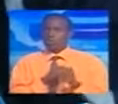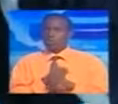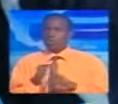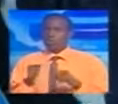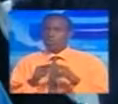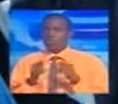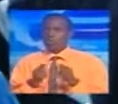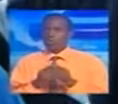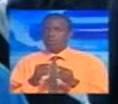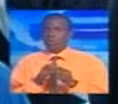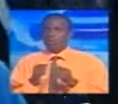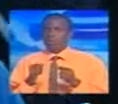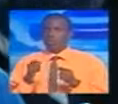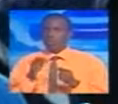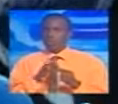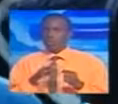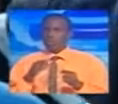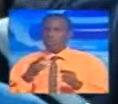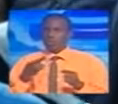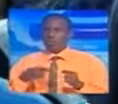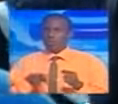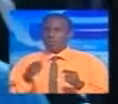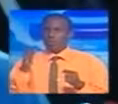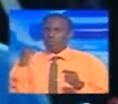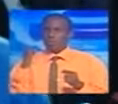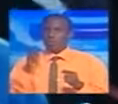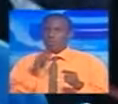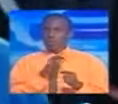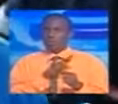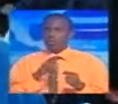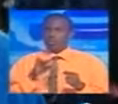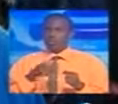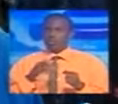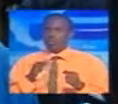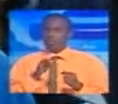Donc, nous avons pris, conformément aux instructions du président de la République,